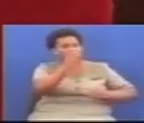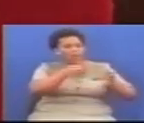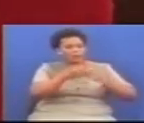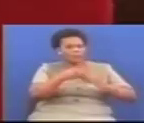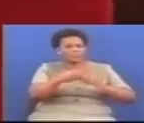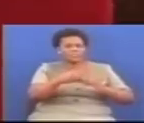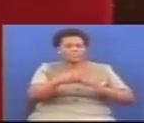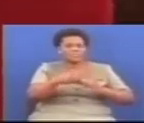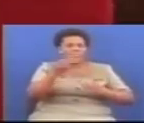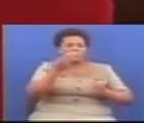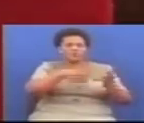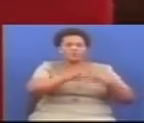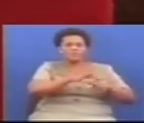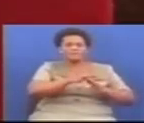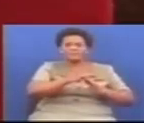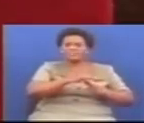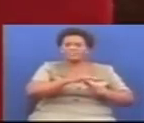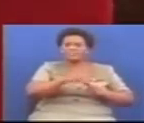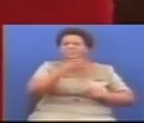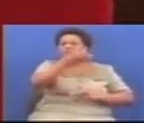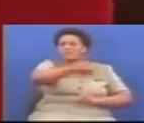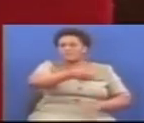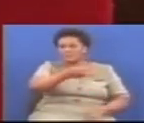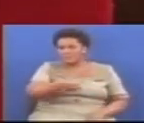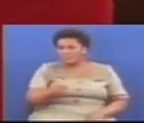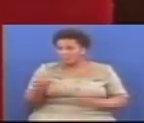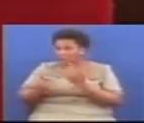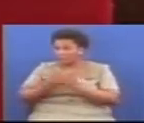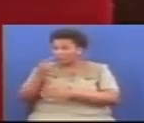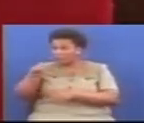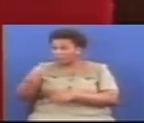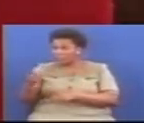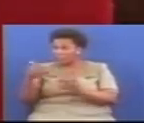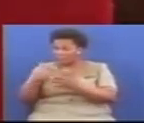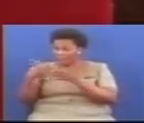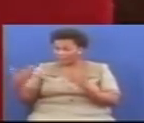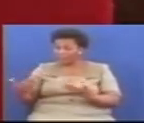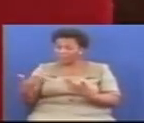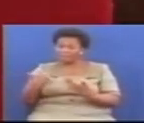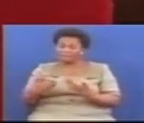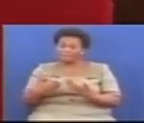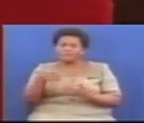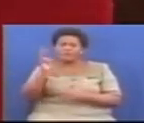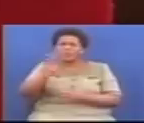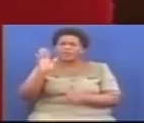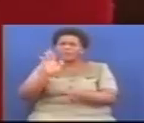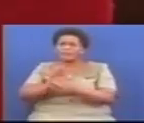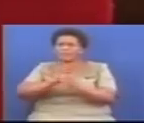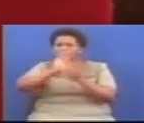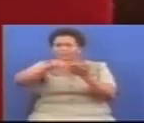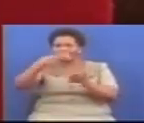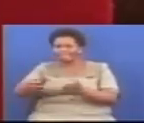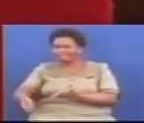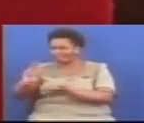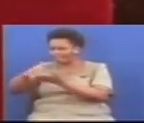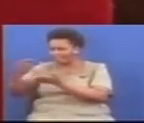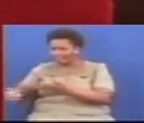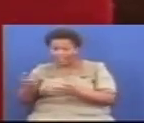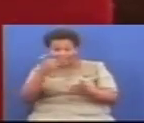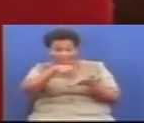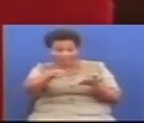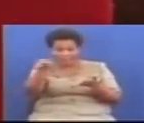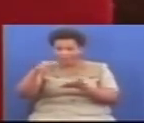vingi ama halmashauri nyingi zinashindwa kutoa hata posho ya 20,000 kwa sababu haina vyanzo vya mapato ikiwemo kodi ya majengo.